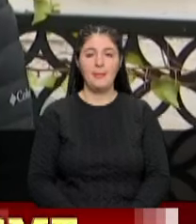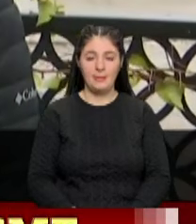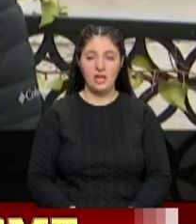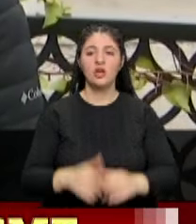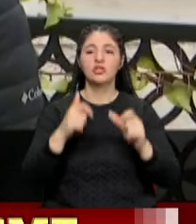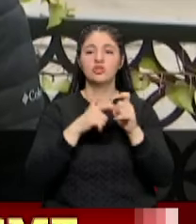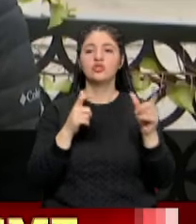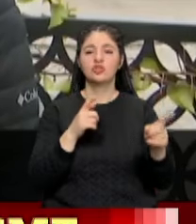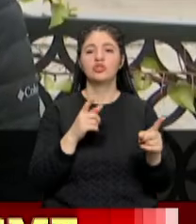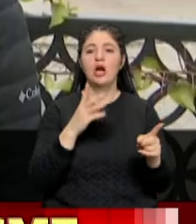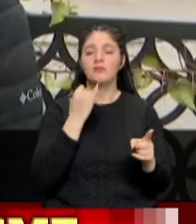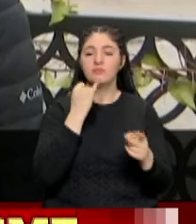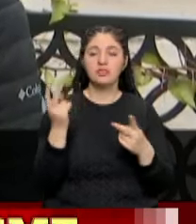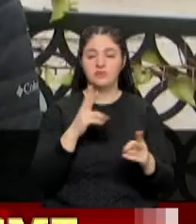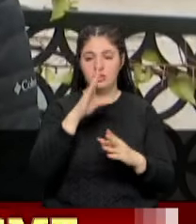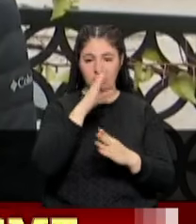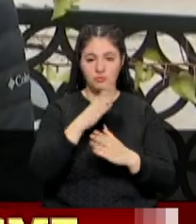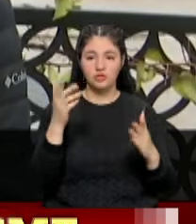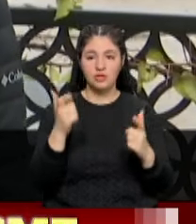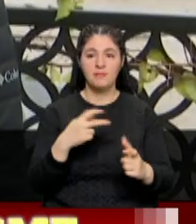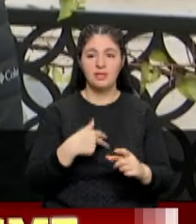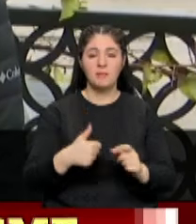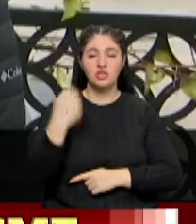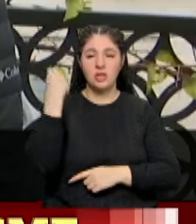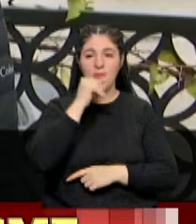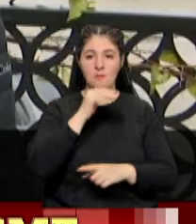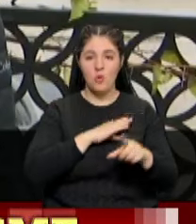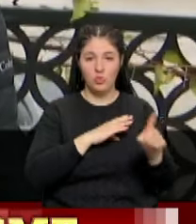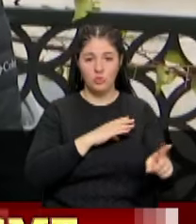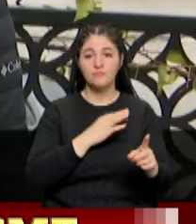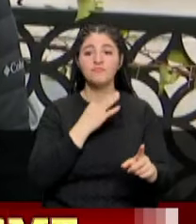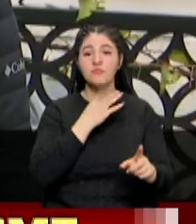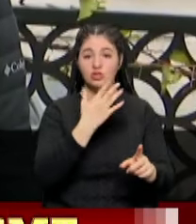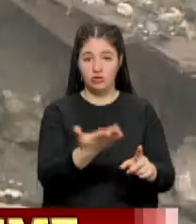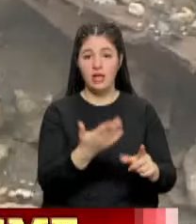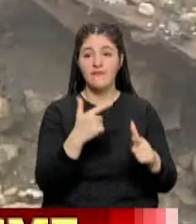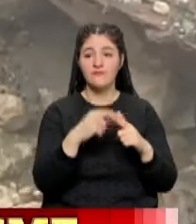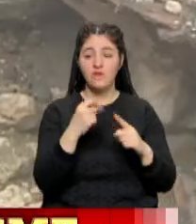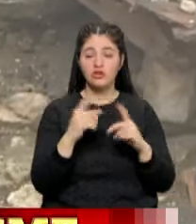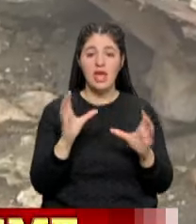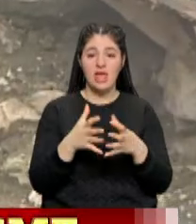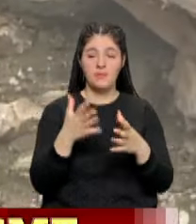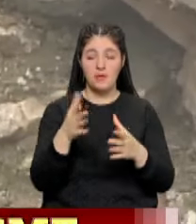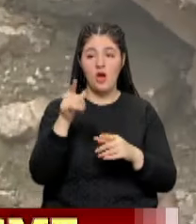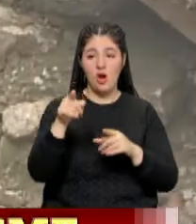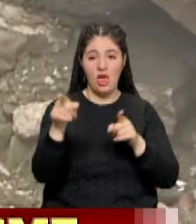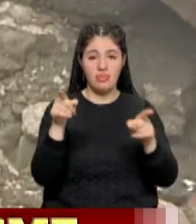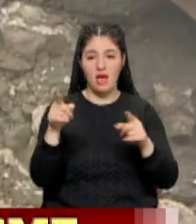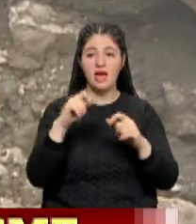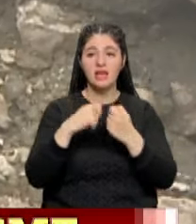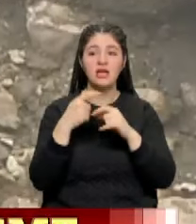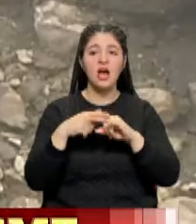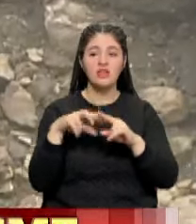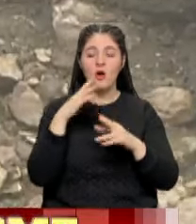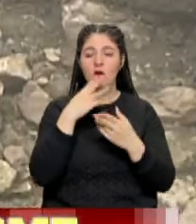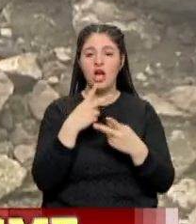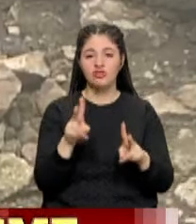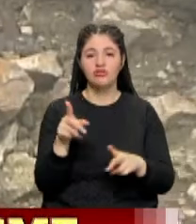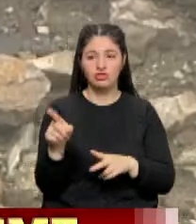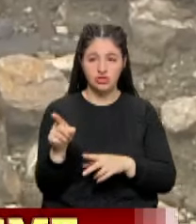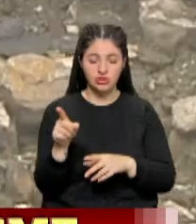Gülşah İnce, Gülşah İnce'nin konuğu İstanbul Büyükşehir Belediye Başkanı Ekrem İmamoğlu'ydu. Teşekkürler. Fox ekibi orada Kırıkhan'daki okul